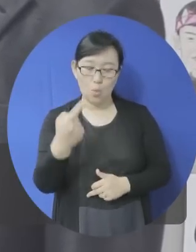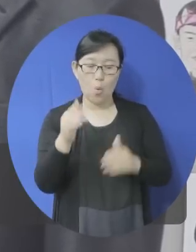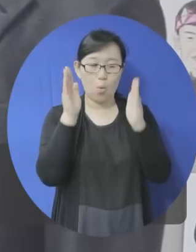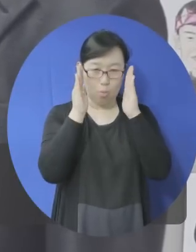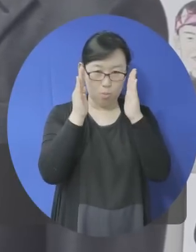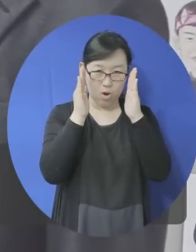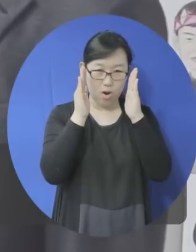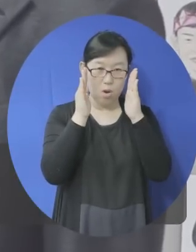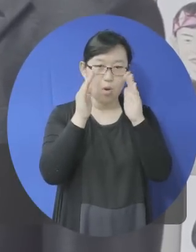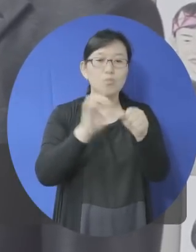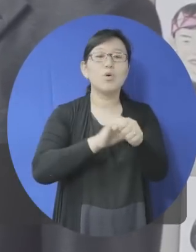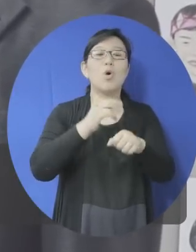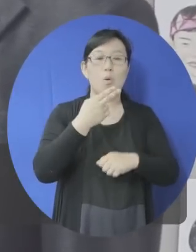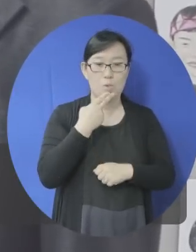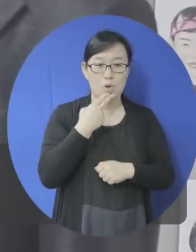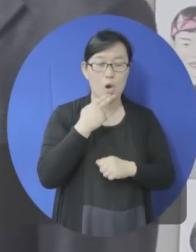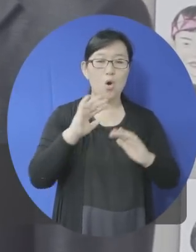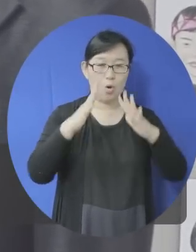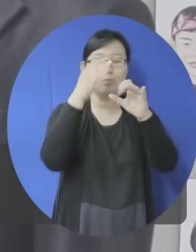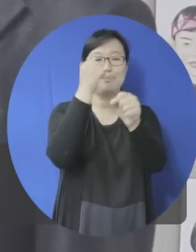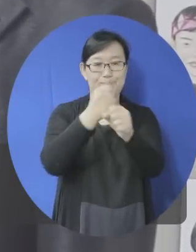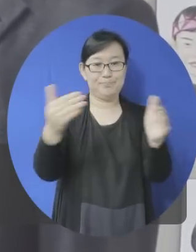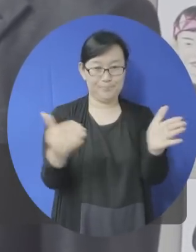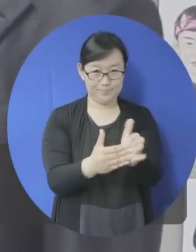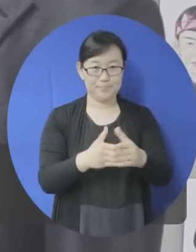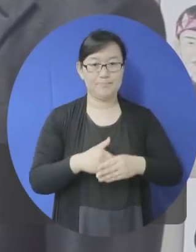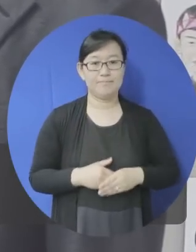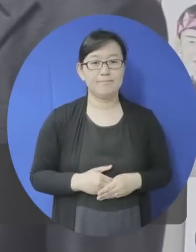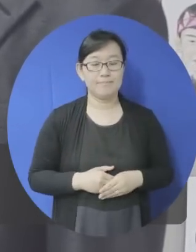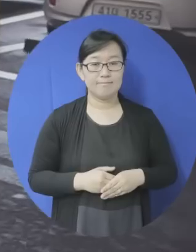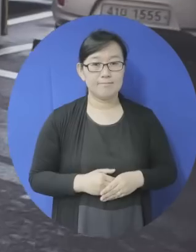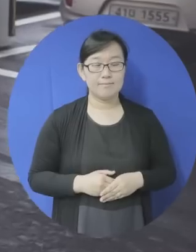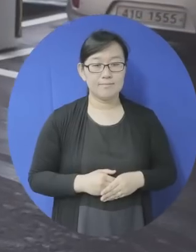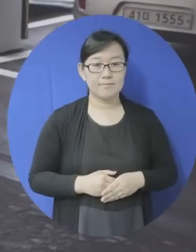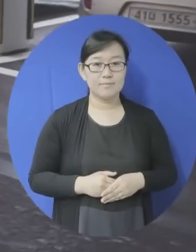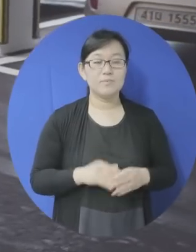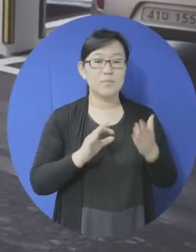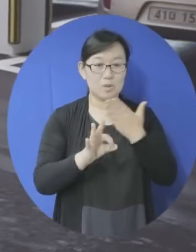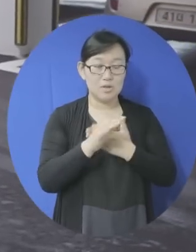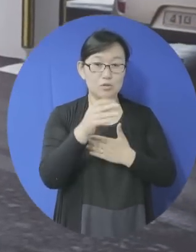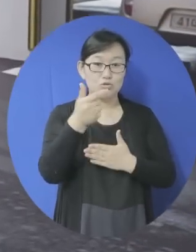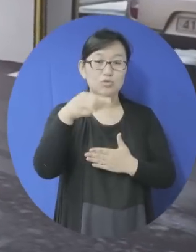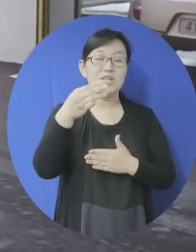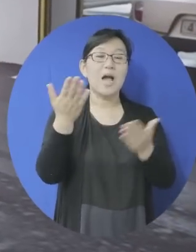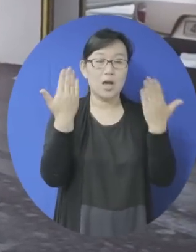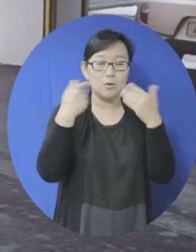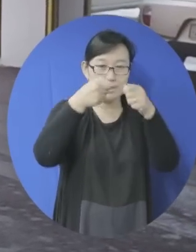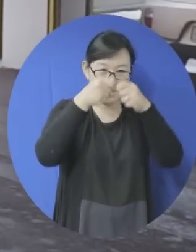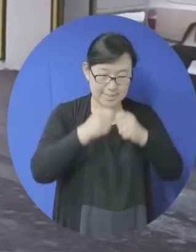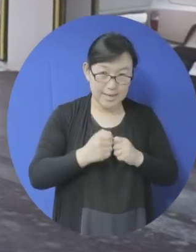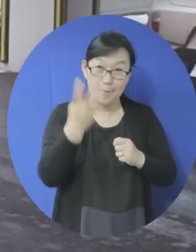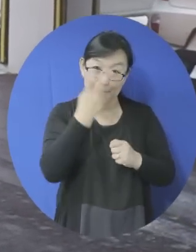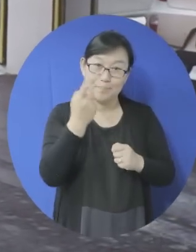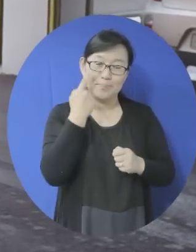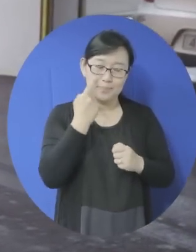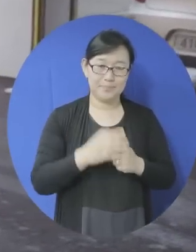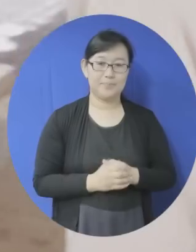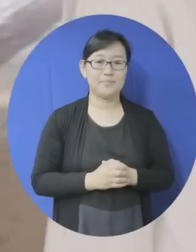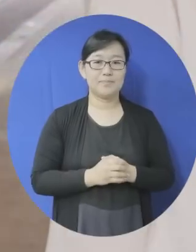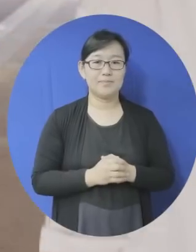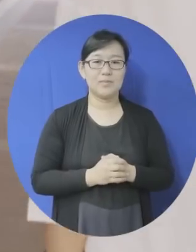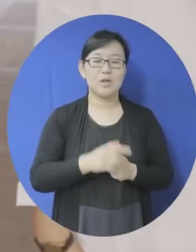있어도 공부하는 데 불편하지 않도록 그렇게 건물을 만들었습니다. 그럼 세종누리학교를 자세히